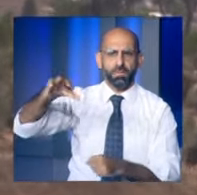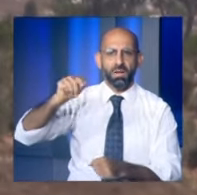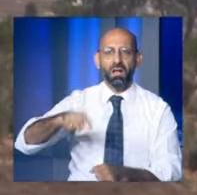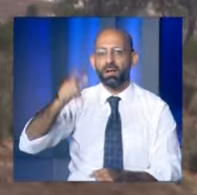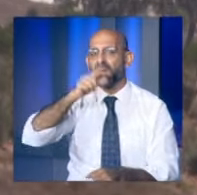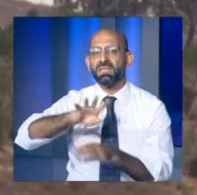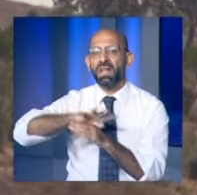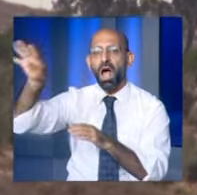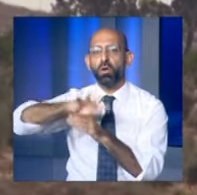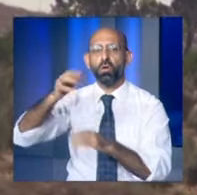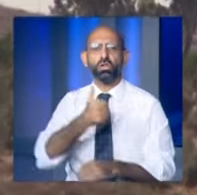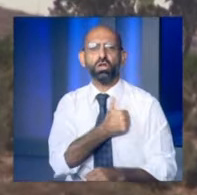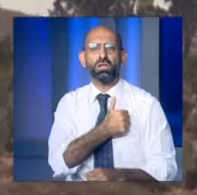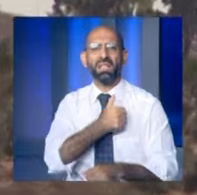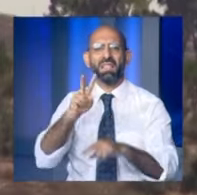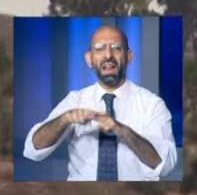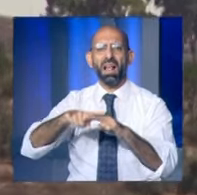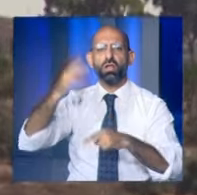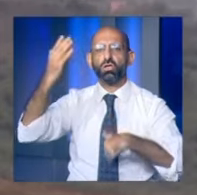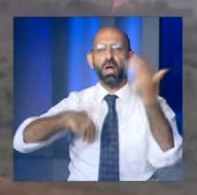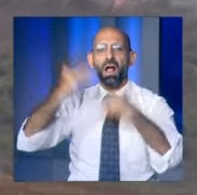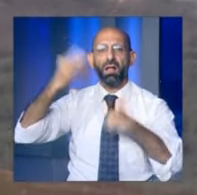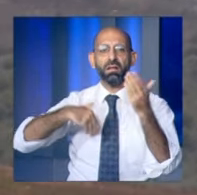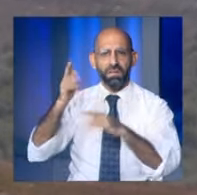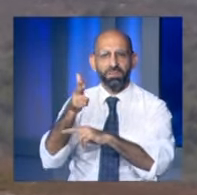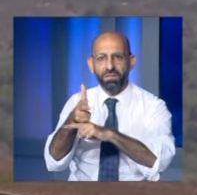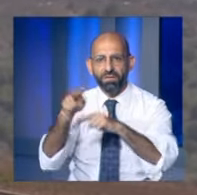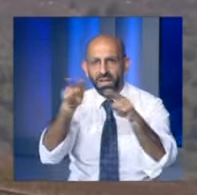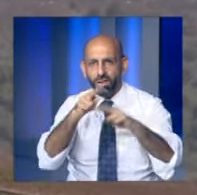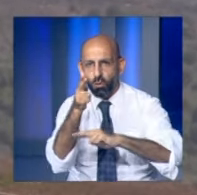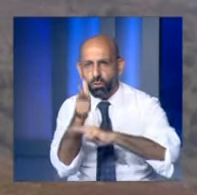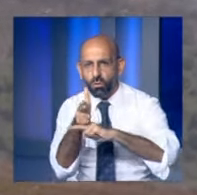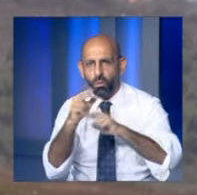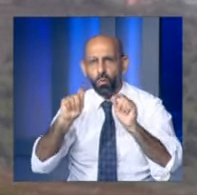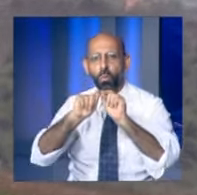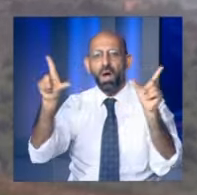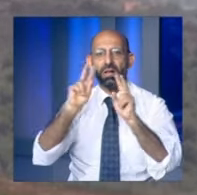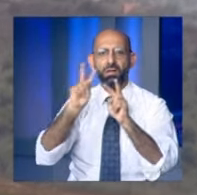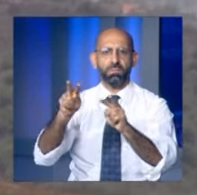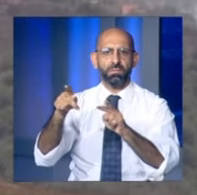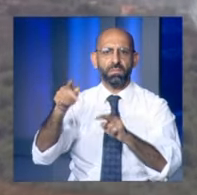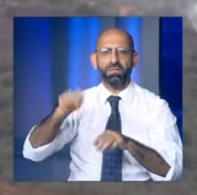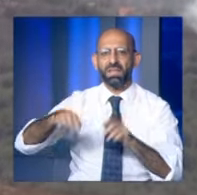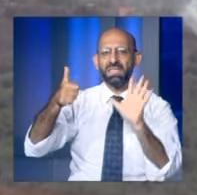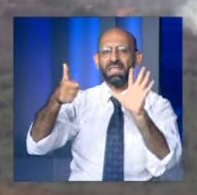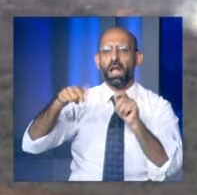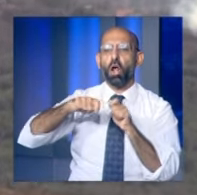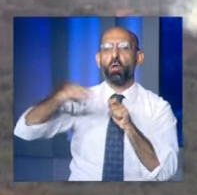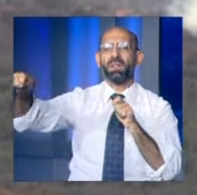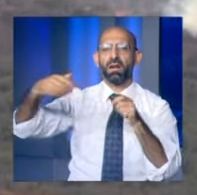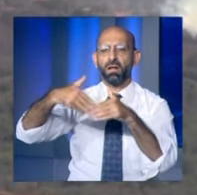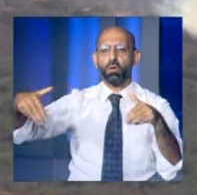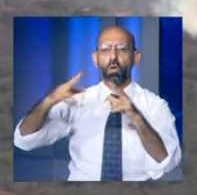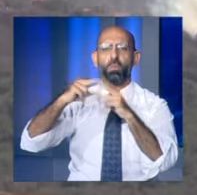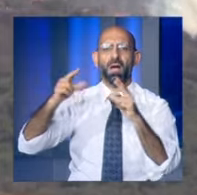الملكي بقذائف المدفعية، وبالصواريخ أصاب تجمعا لجنود العدو في تل شعر، وبث فيديو عن استهدافه